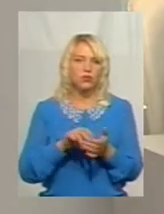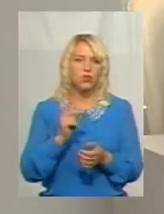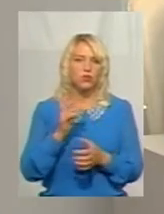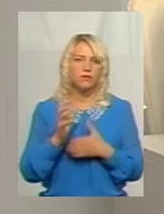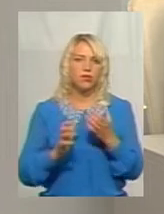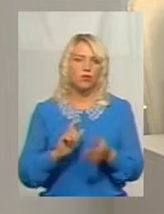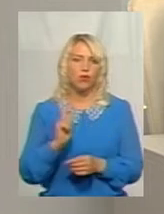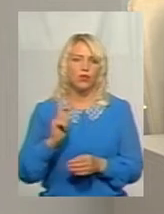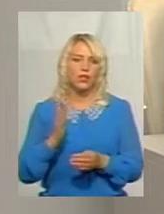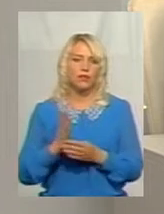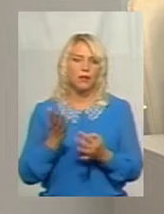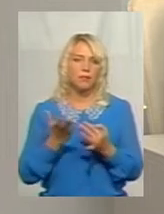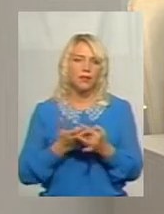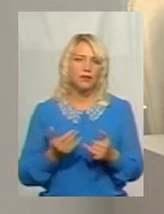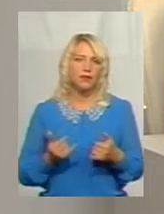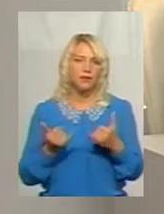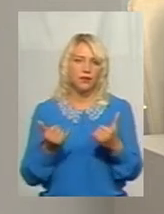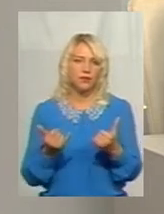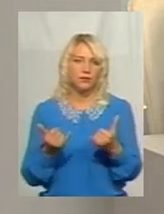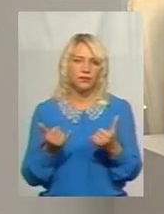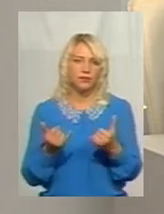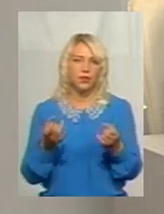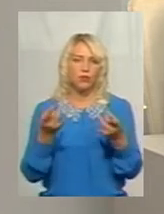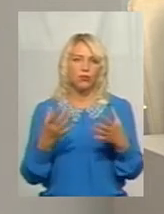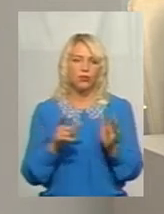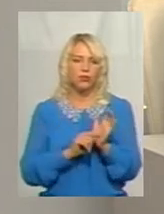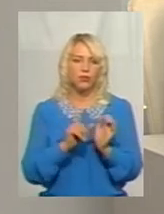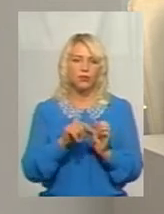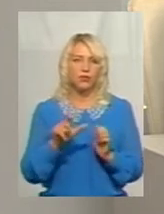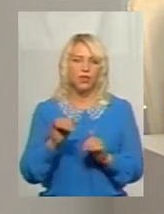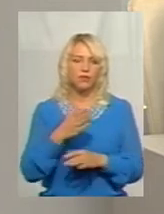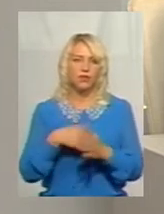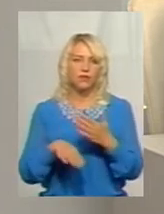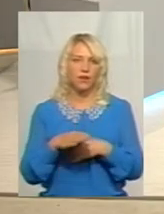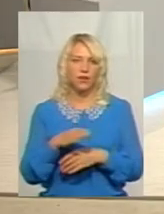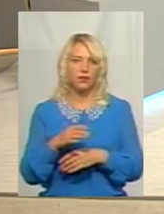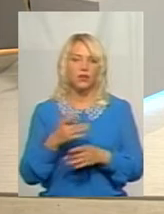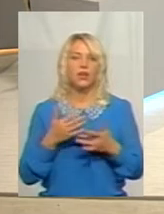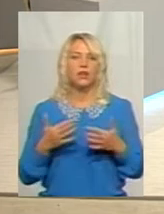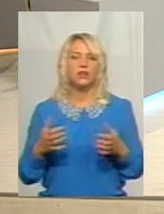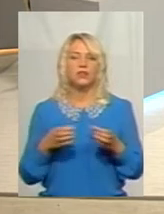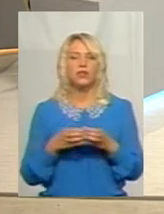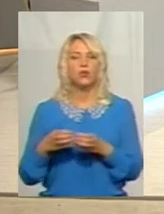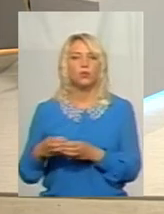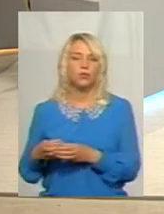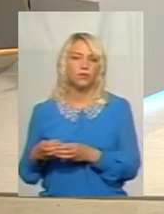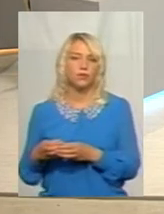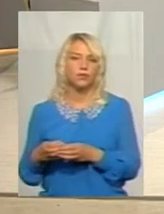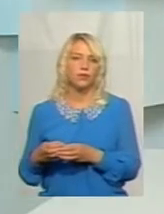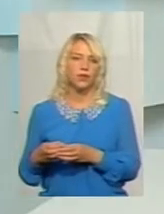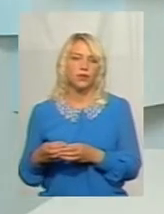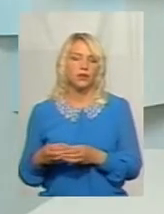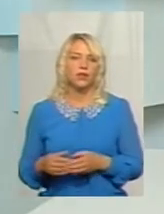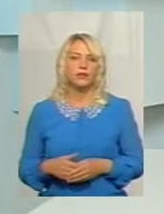І є пільги для просто пенсіонерів і інвалідів різних груп